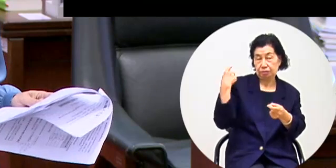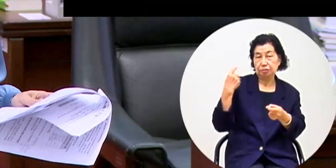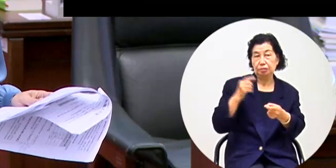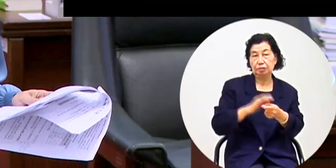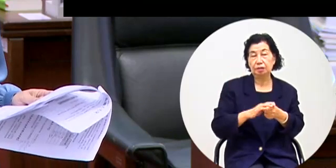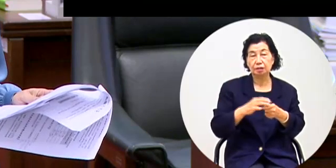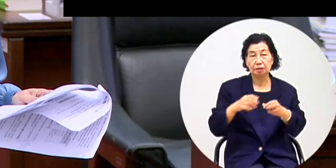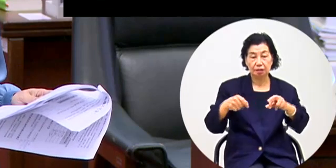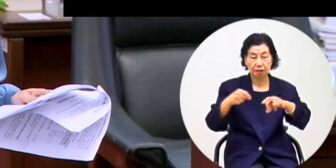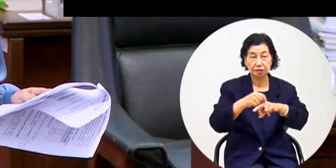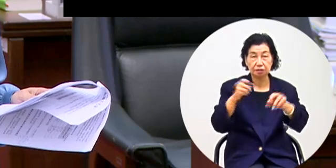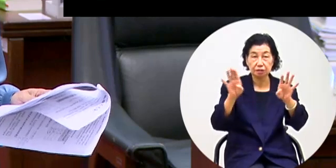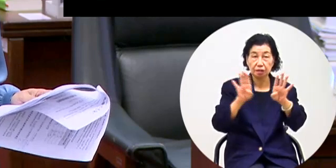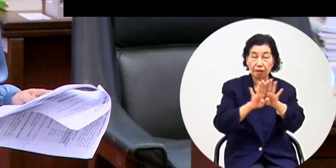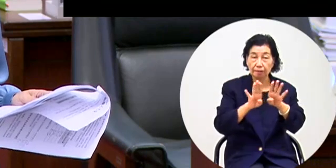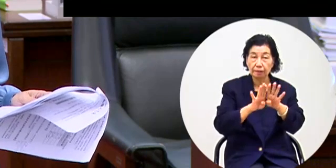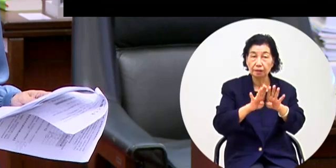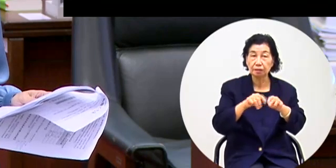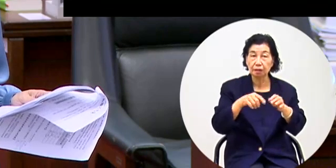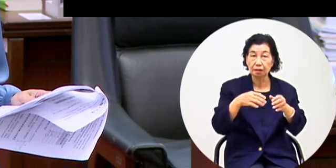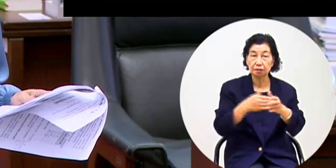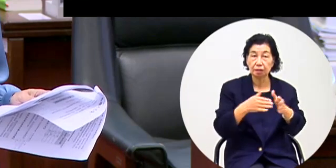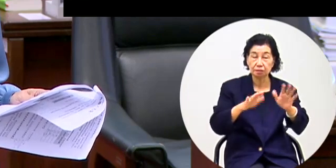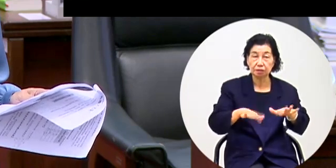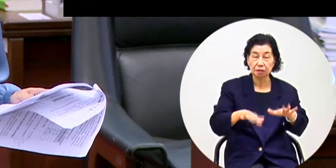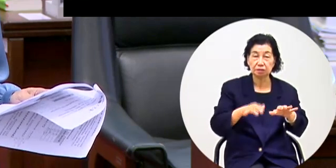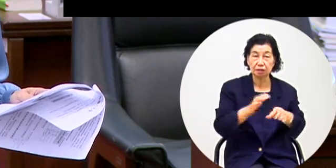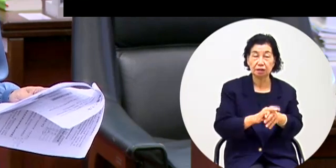去，一公吨都没运回去，